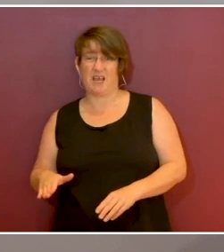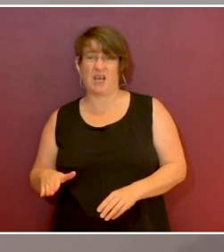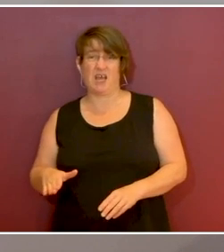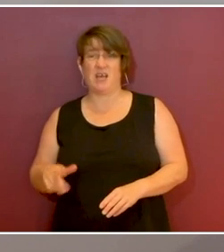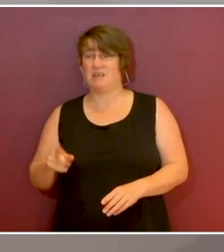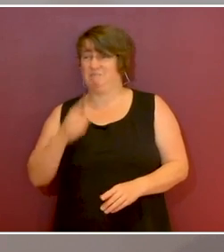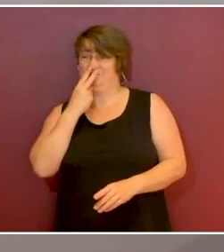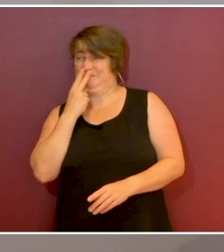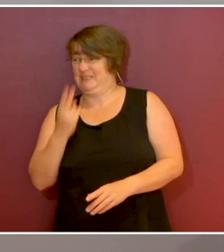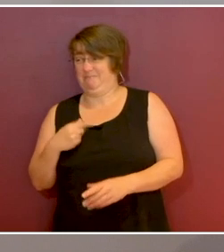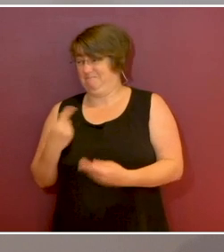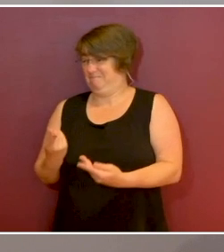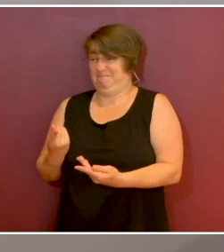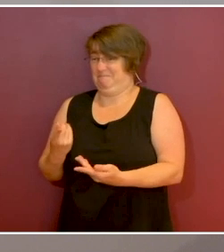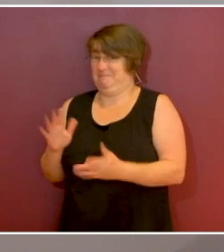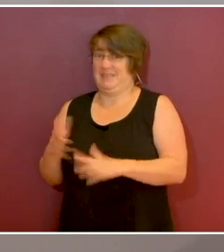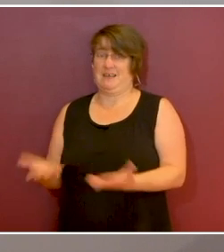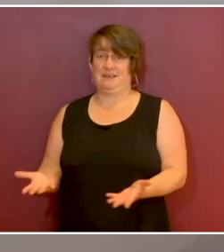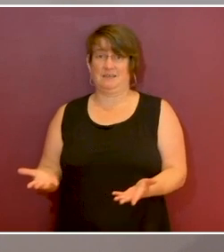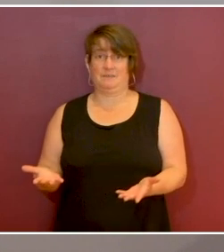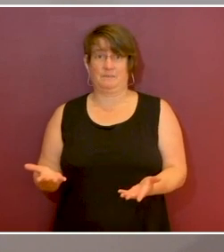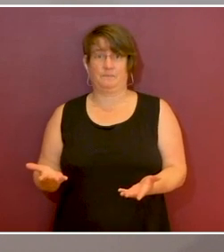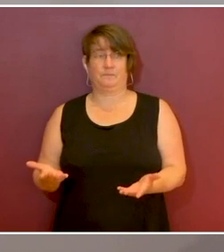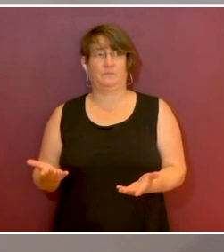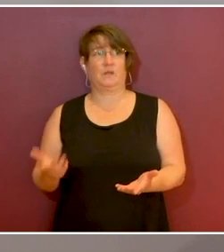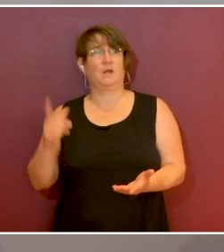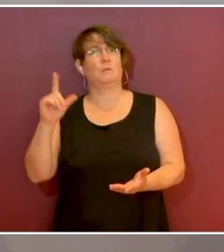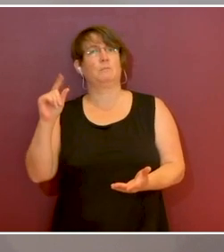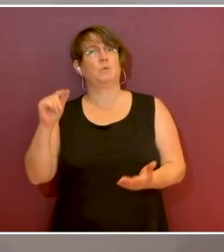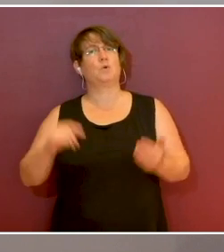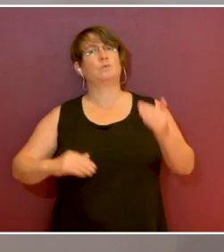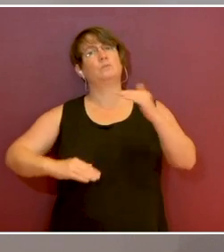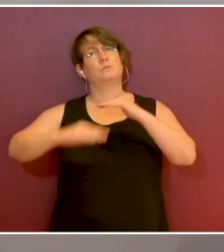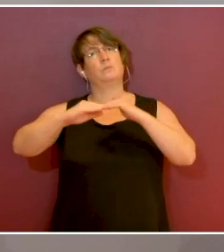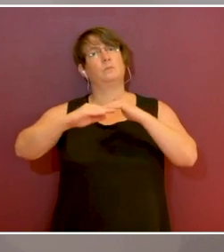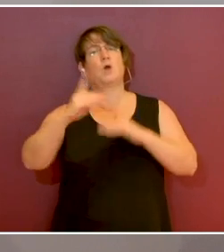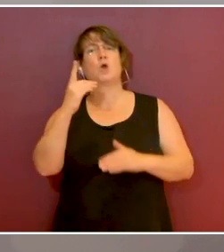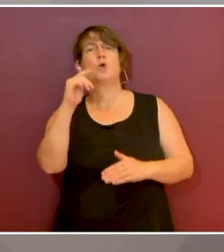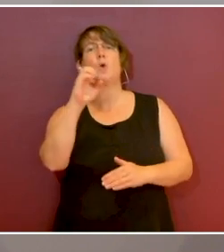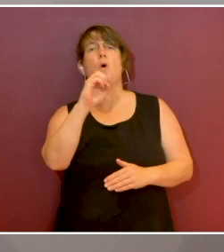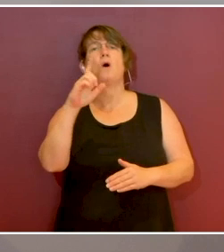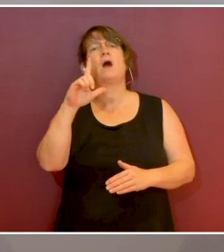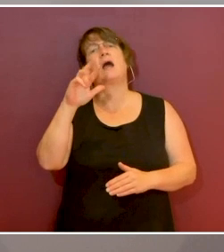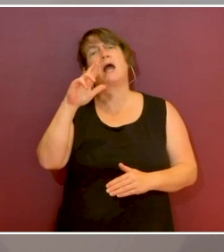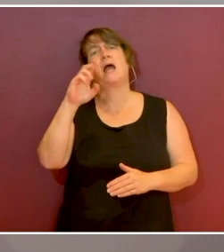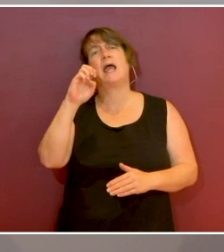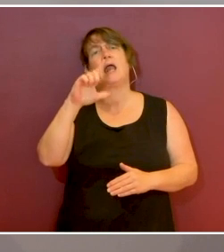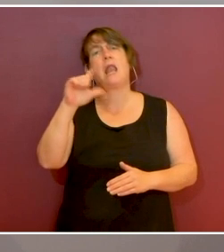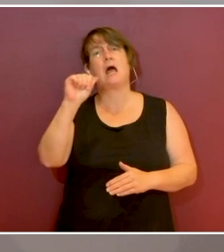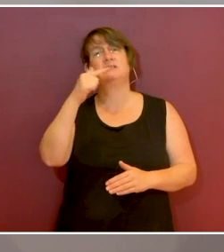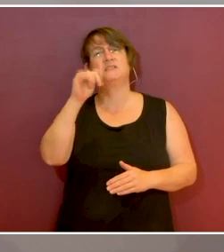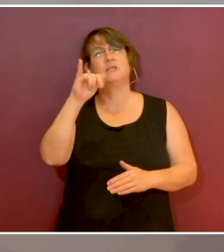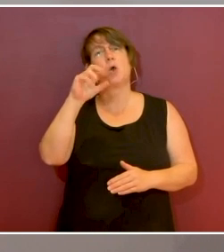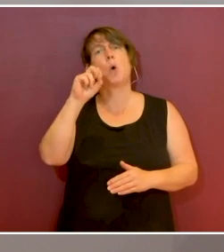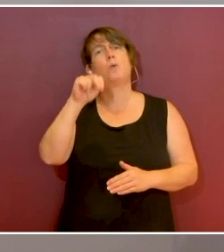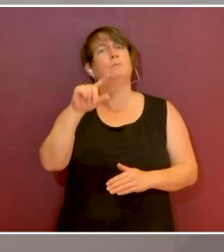Was heißt Korrelation? Das heißt, das entspricht sich. Na, so genau können Sie das nicht korrelieren, aber wie gesagt, wir hatten